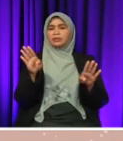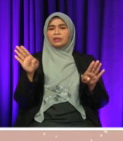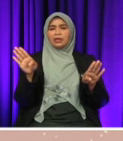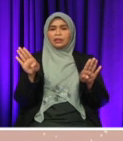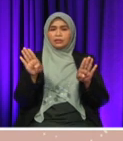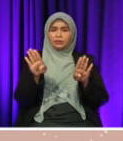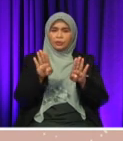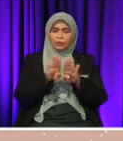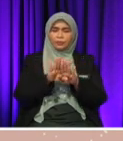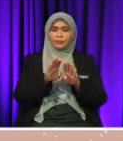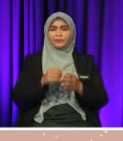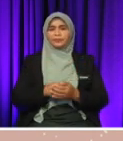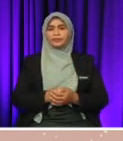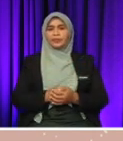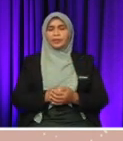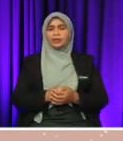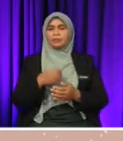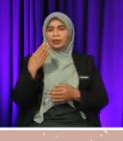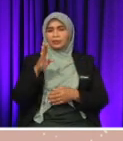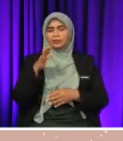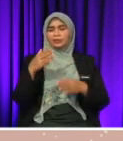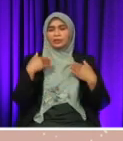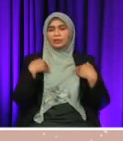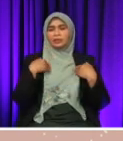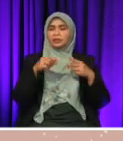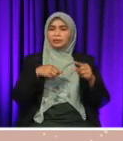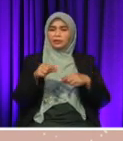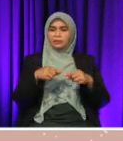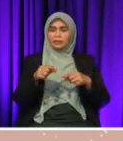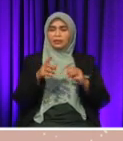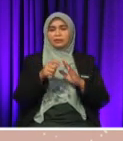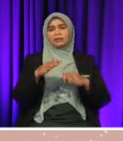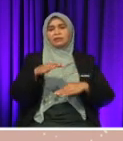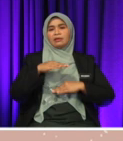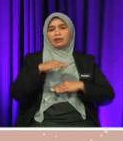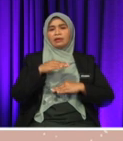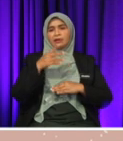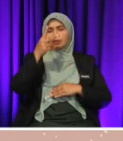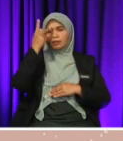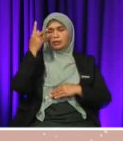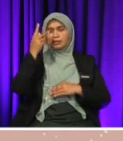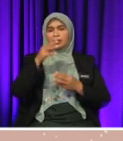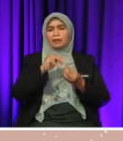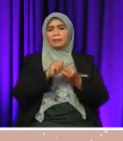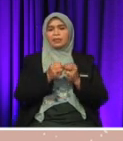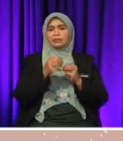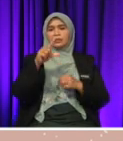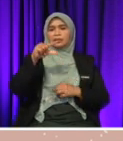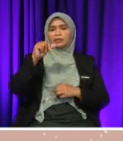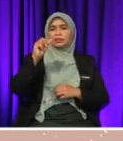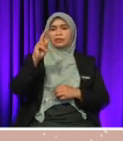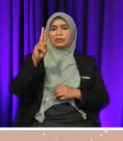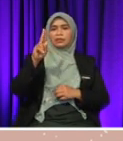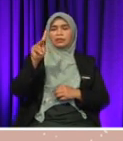bahwa udah ada pergerakannya yang terbatas karena ini masalah udah ada